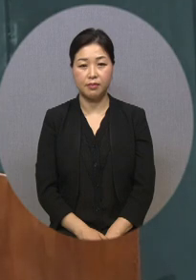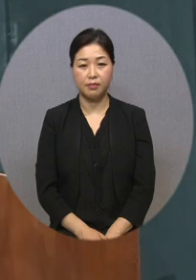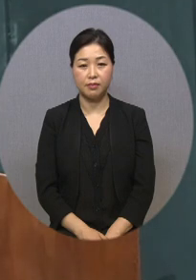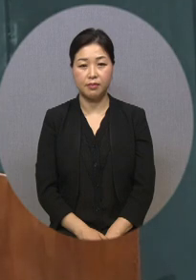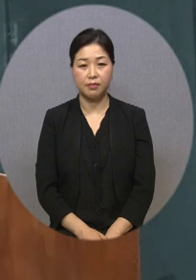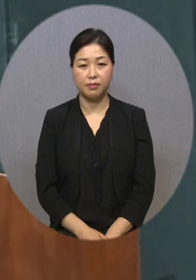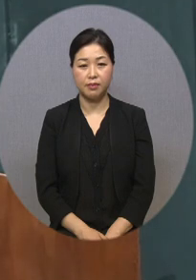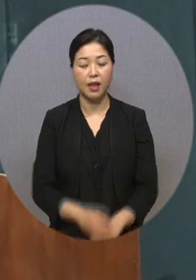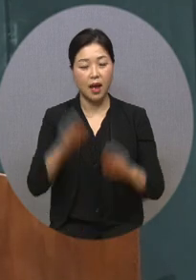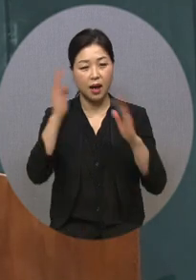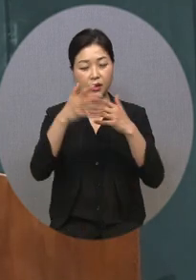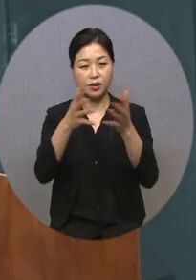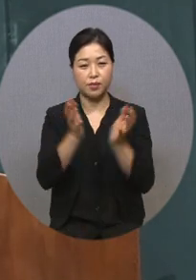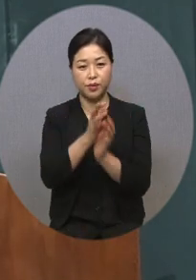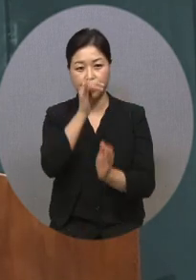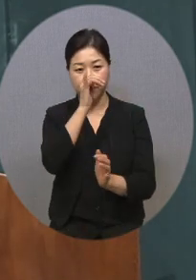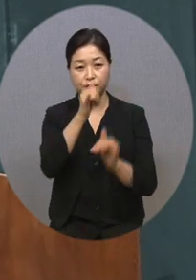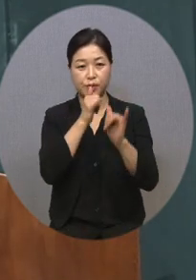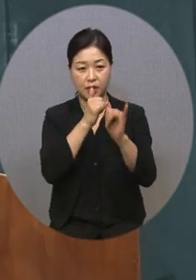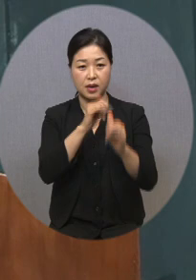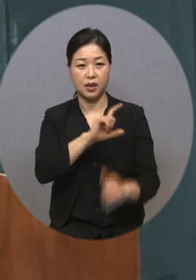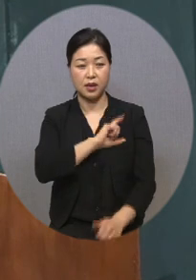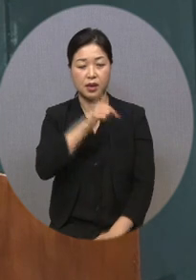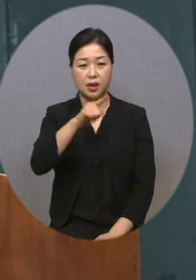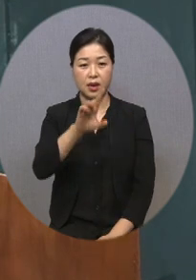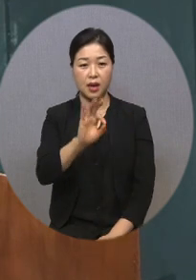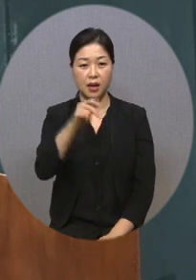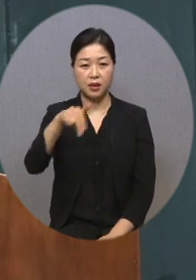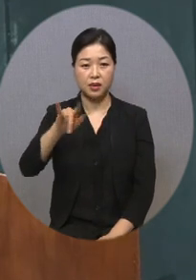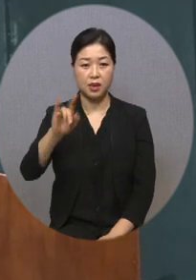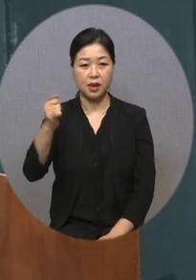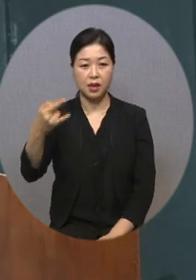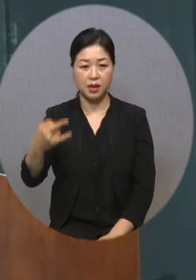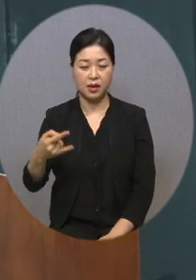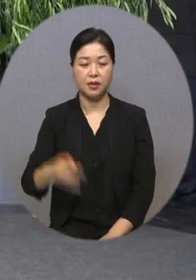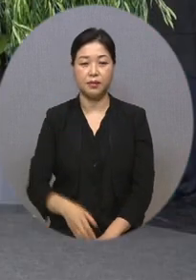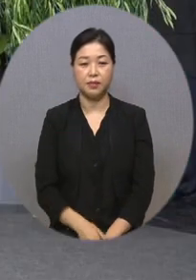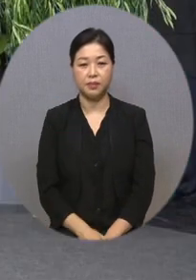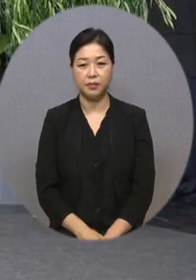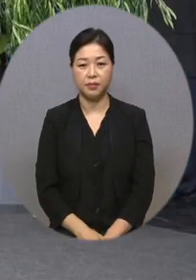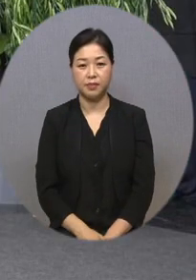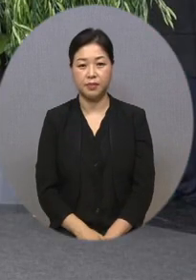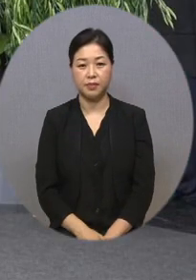다음은 학생부 우수상 강재희 학생입니다.